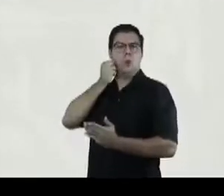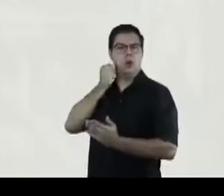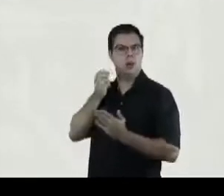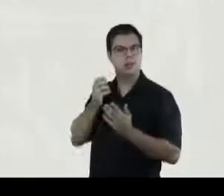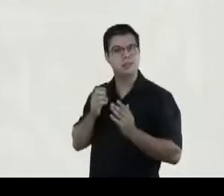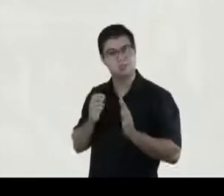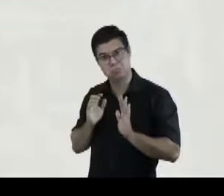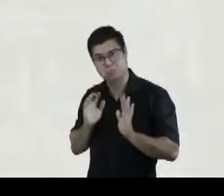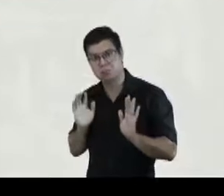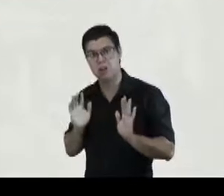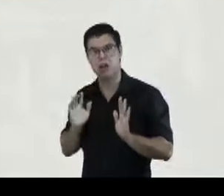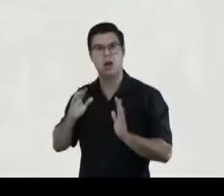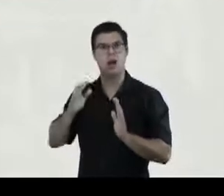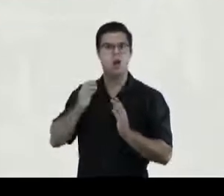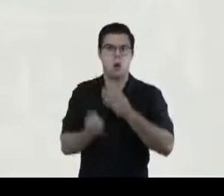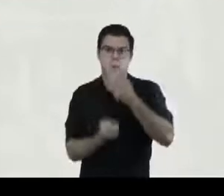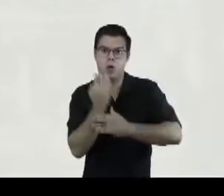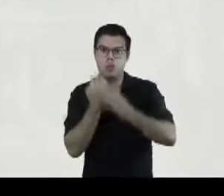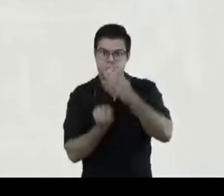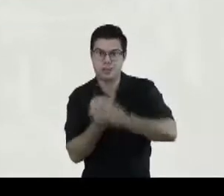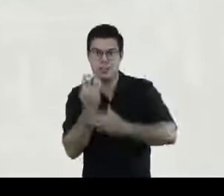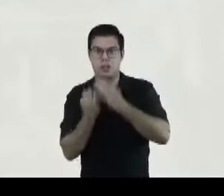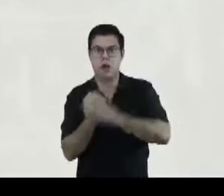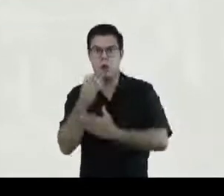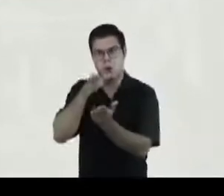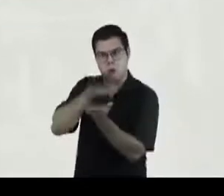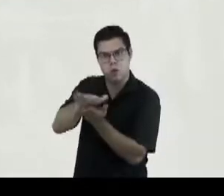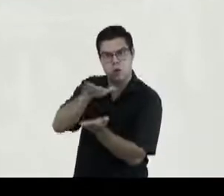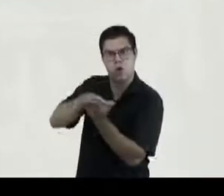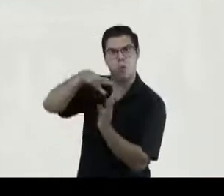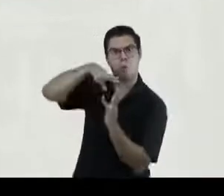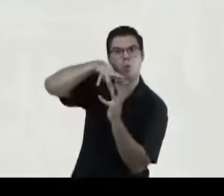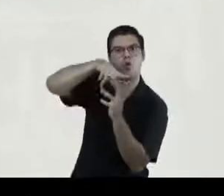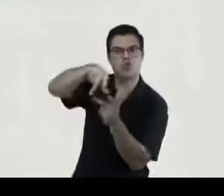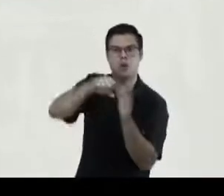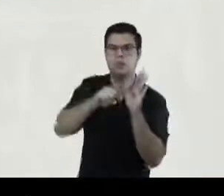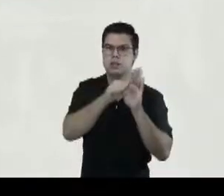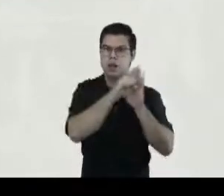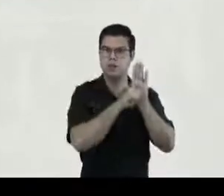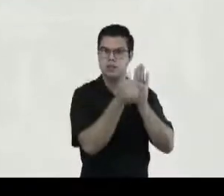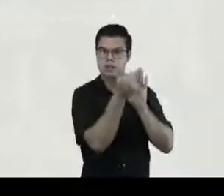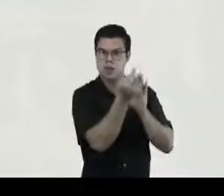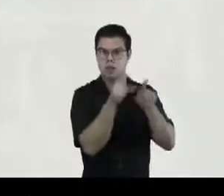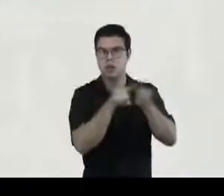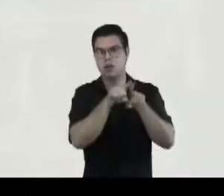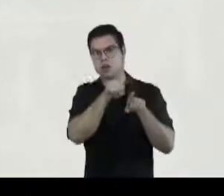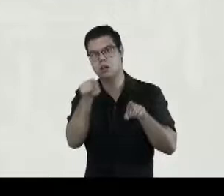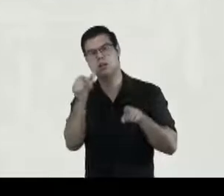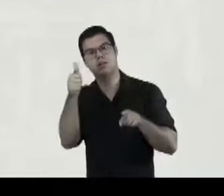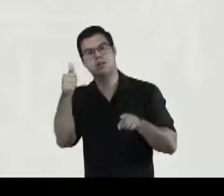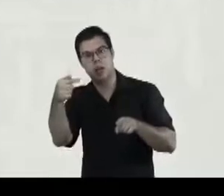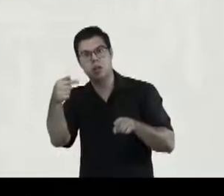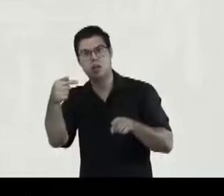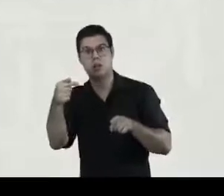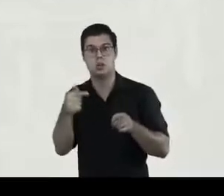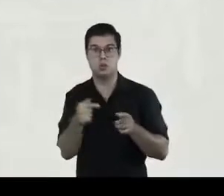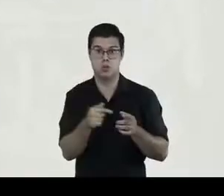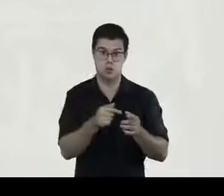XVIe siècle et maintenant XVIIe siècle, le chercheur a besoin d'un petit peu plus contrôler parfois les notices qu'il trouve.